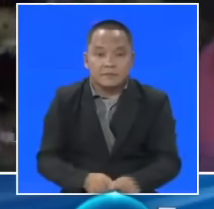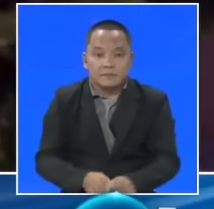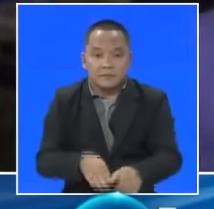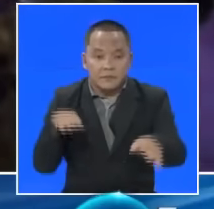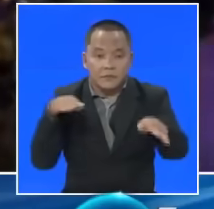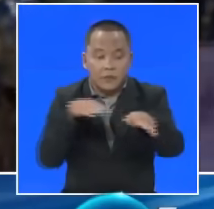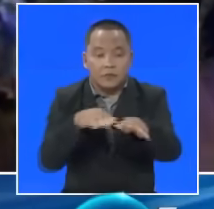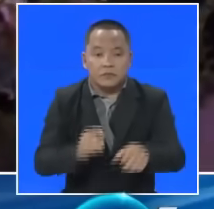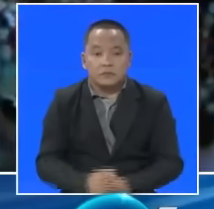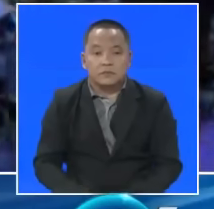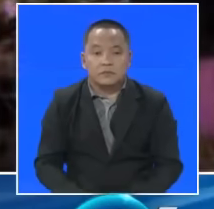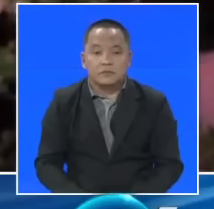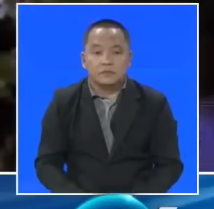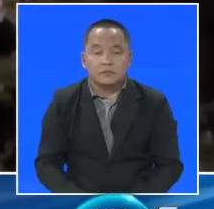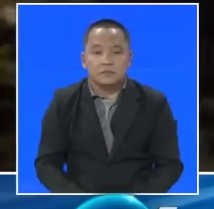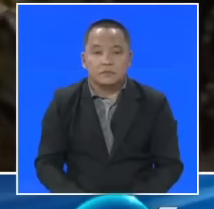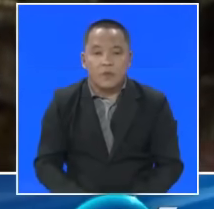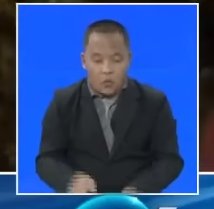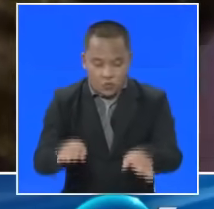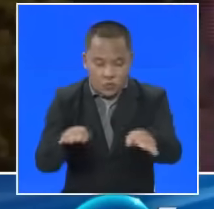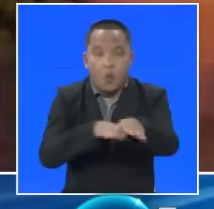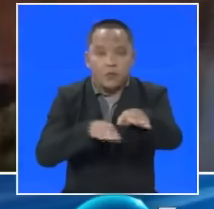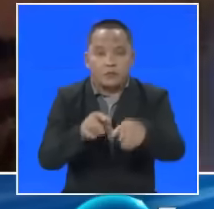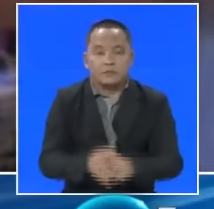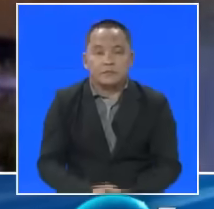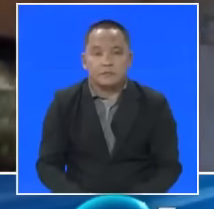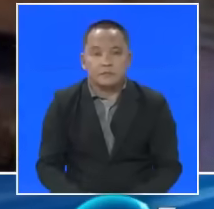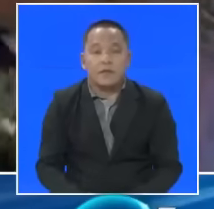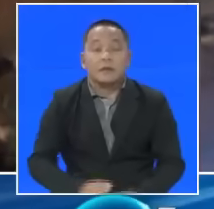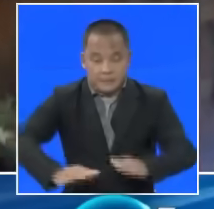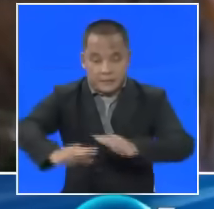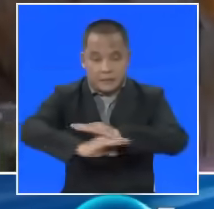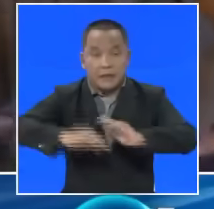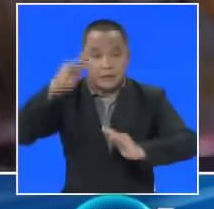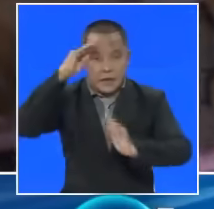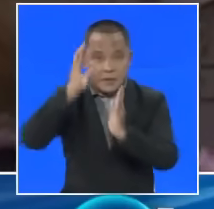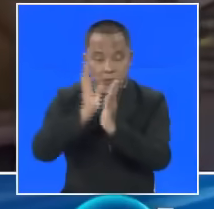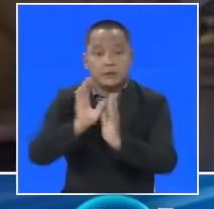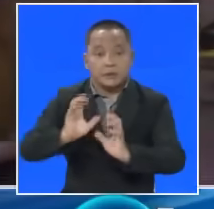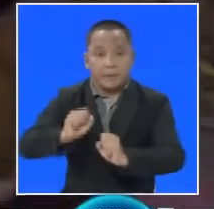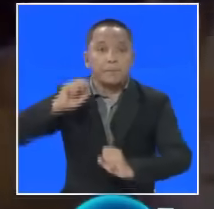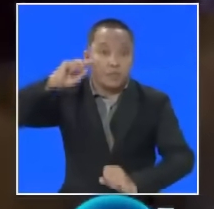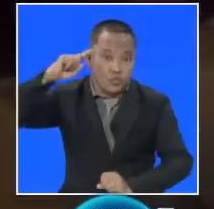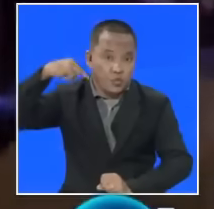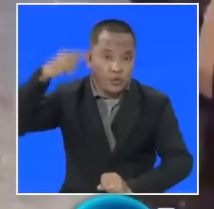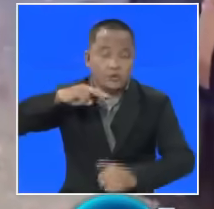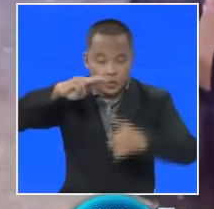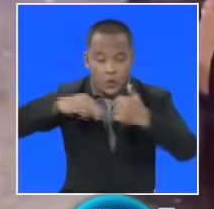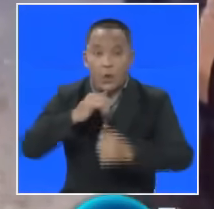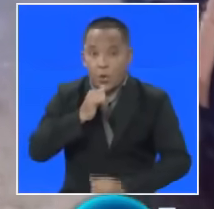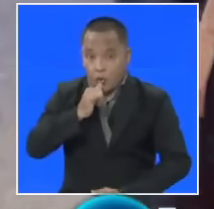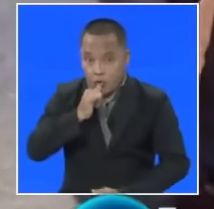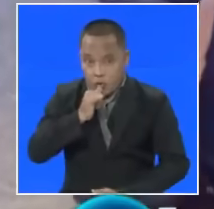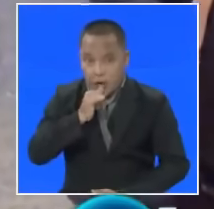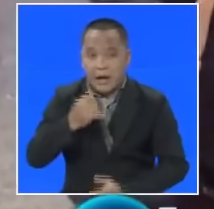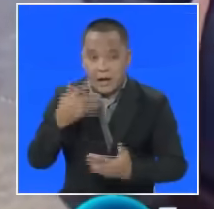ก็ชนเข้าบริเวณตรงไหนไม่รู้ของตำรวจฝั่งตาใช่ไหมครับ เบื้องต้นตำรวจควบคุมตัวนางสาวจันจีราไปตรวจวัดปริมาณแอล